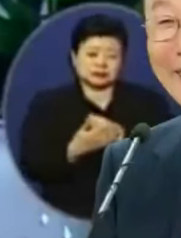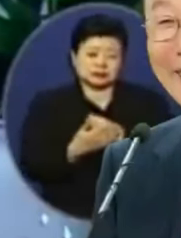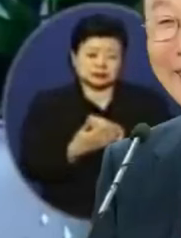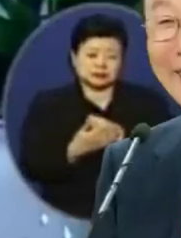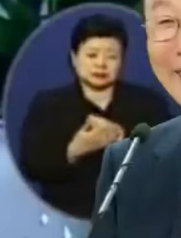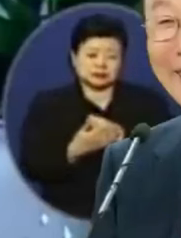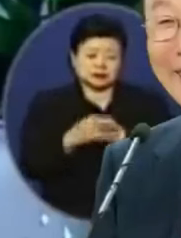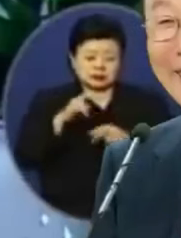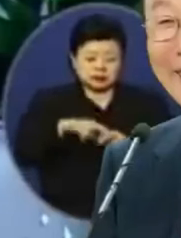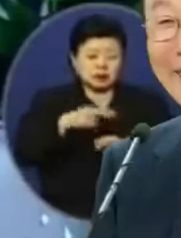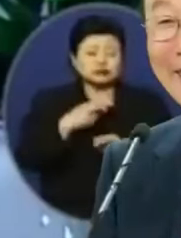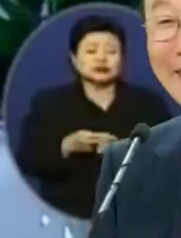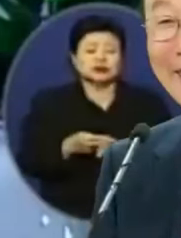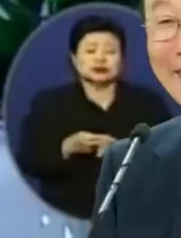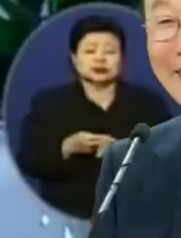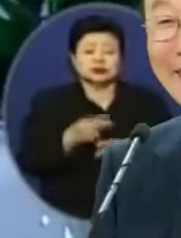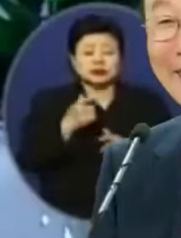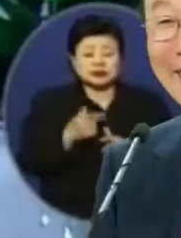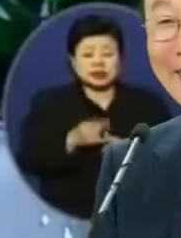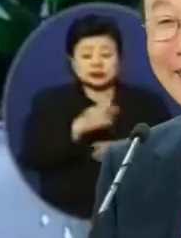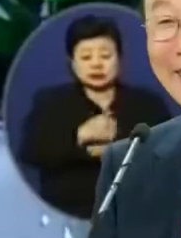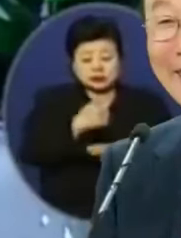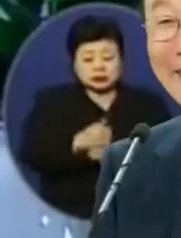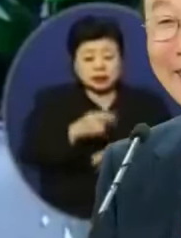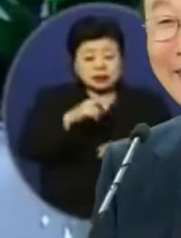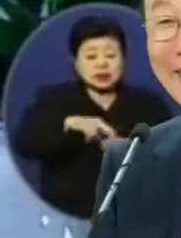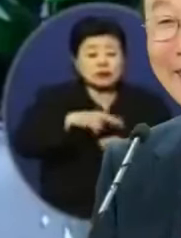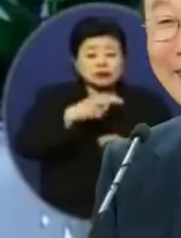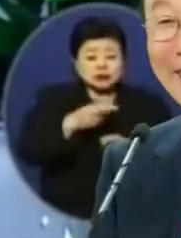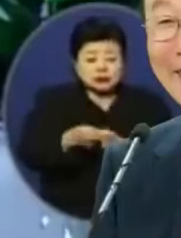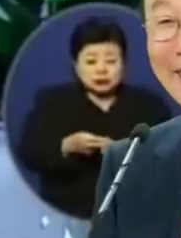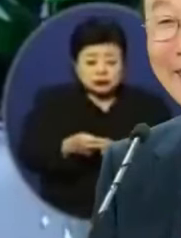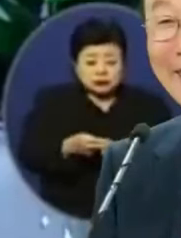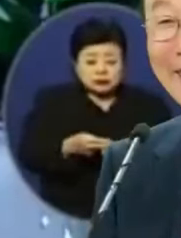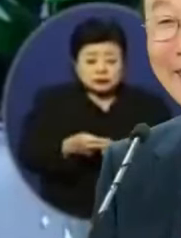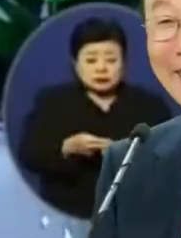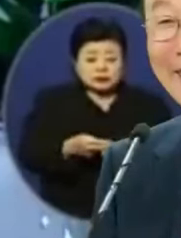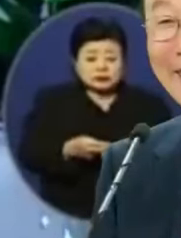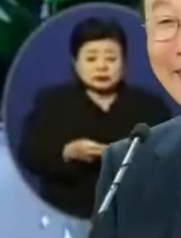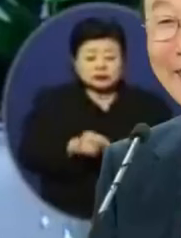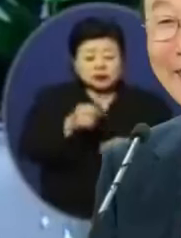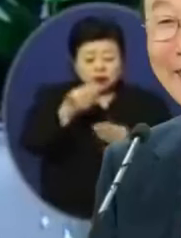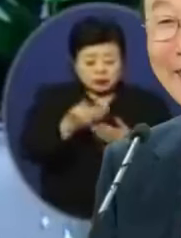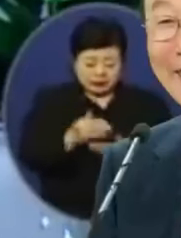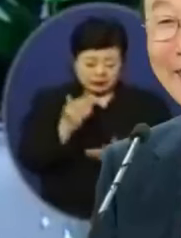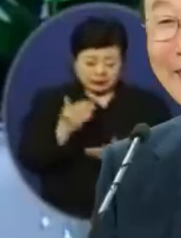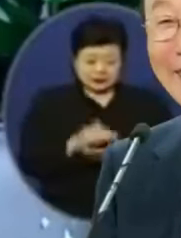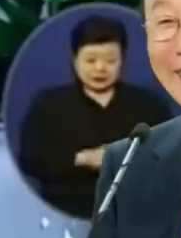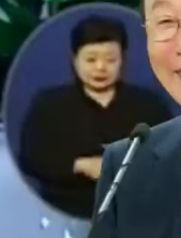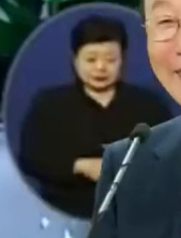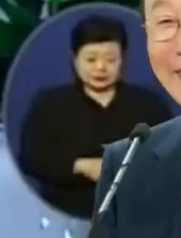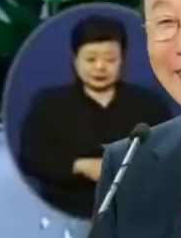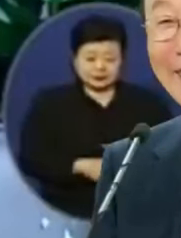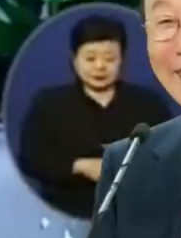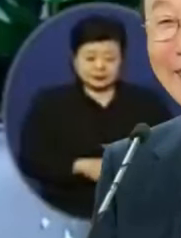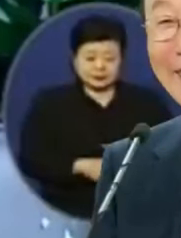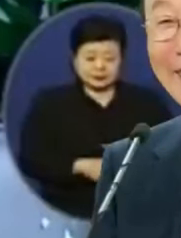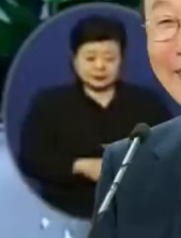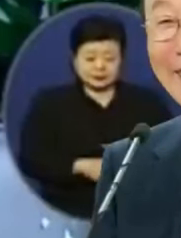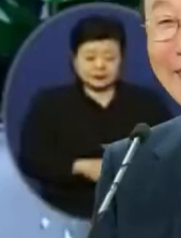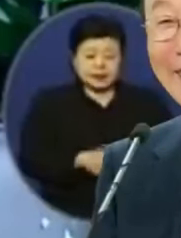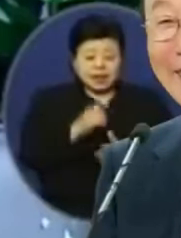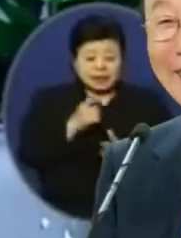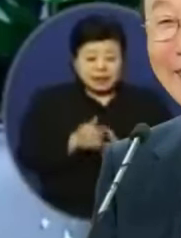은혜라는 것은 선물입니다. 예수 그리스도의 선물로 구원을 받게 된 것입니다.